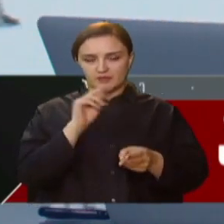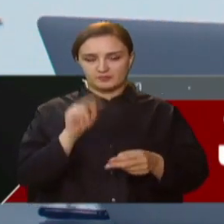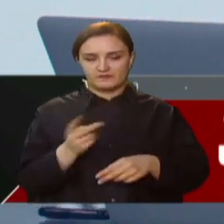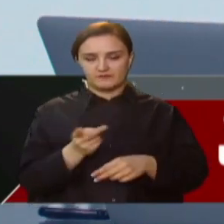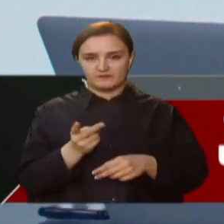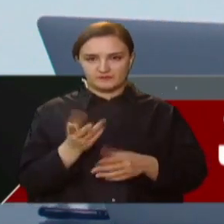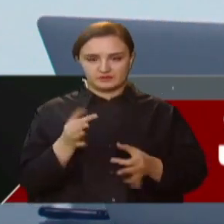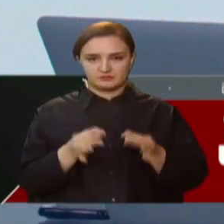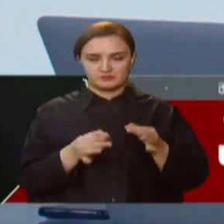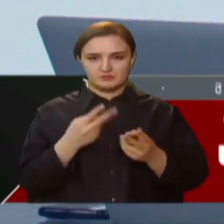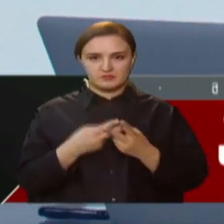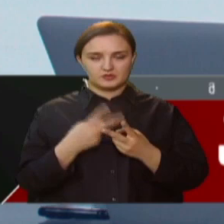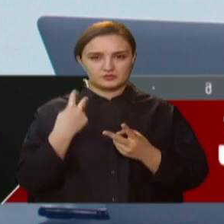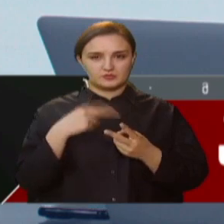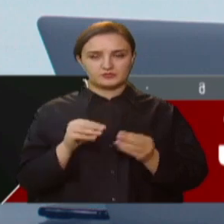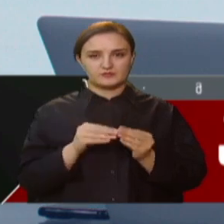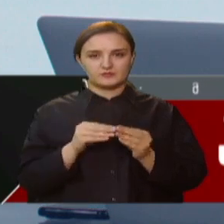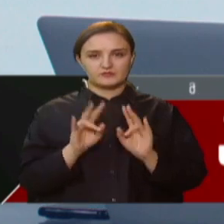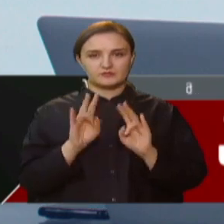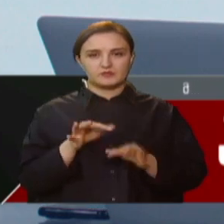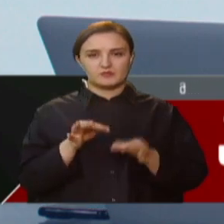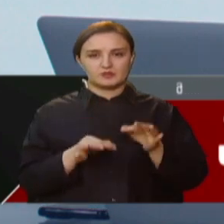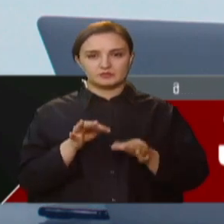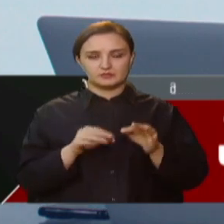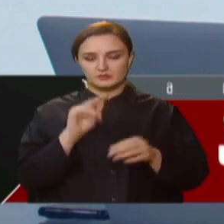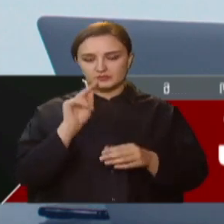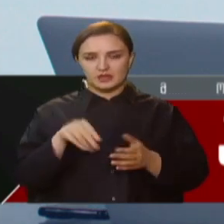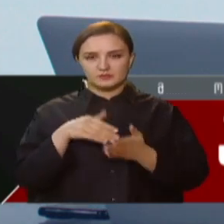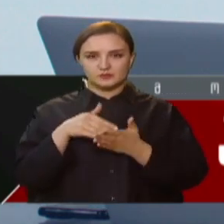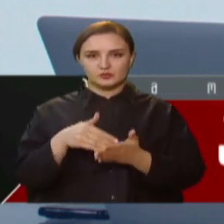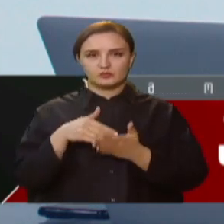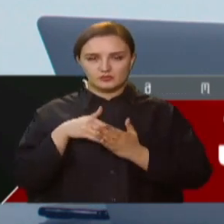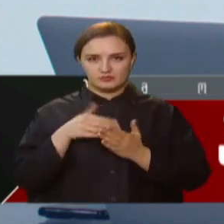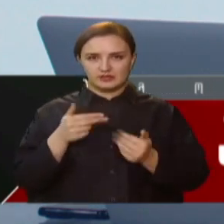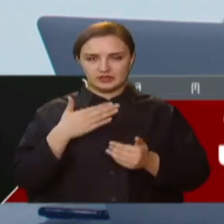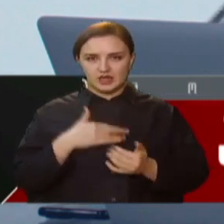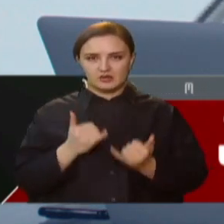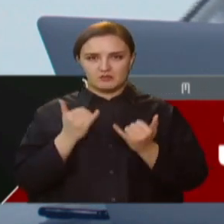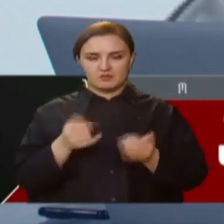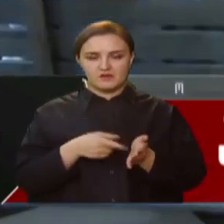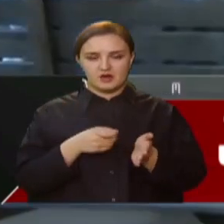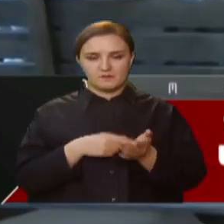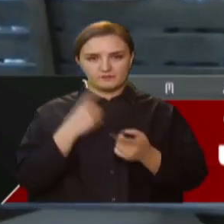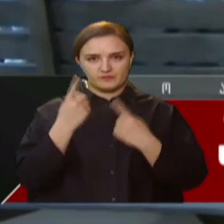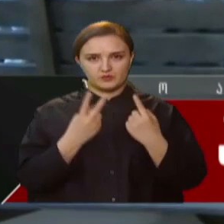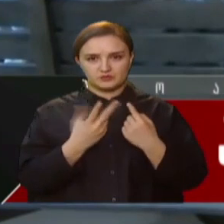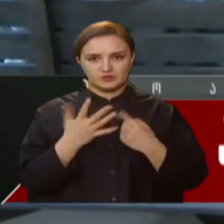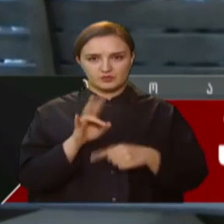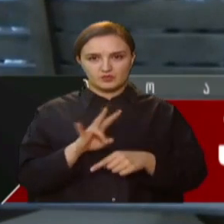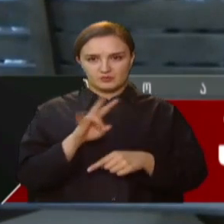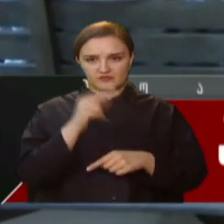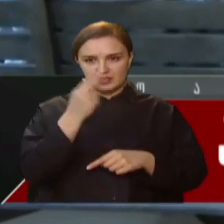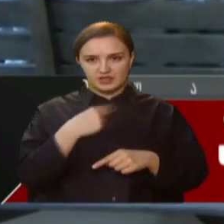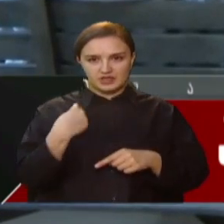პირს აღკვეთ ღონისძიებად პატიმრობა შეუფარდა. მოსამართლე ბრალდების მხარის შუამდგომლობა სრულად დააკმაყოფილა. გამოძიების ინფორმაციით 25 ნოემბერს